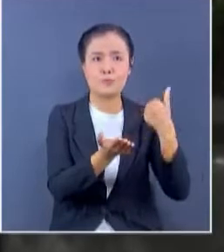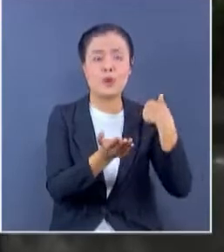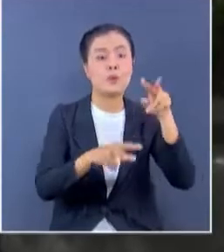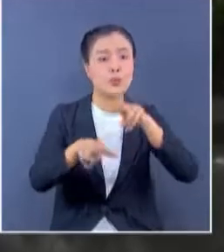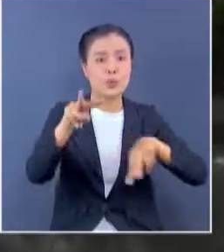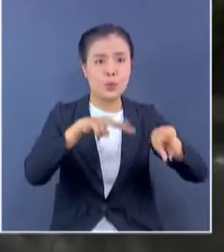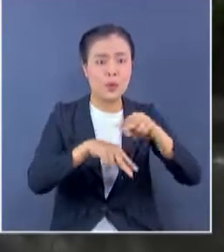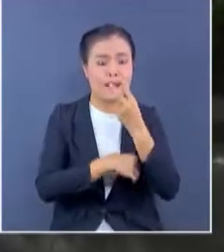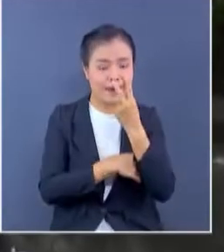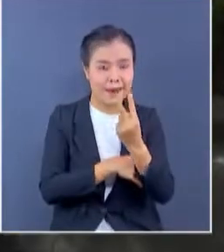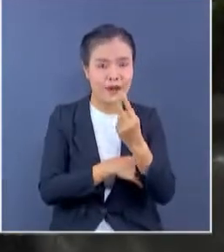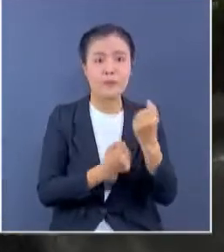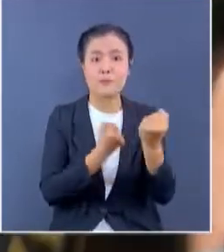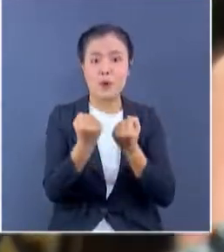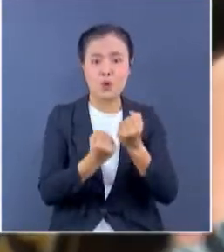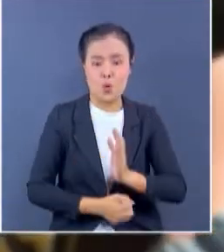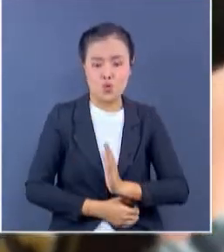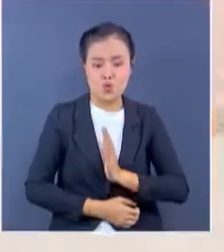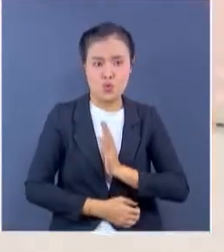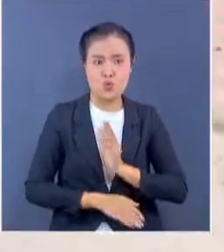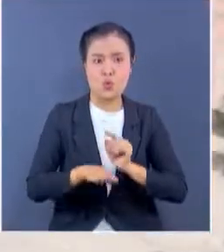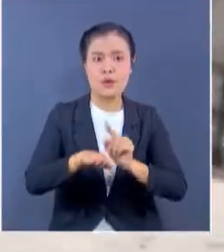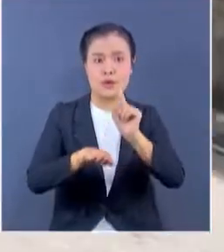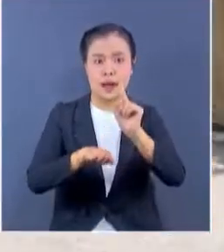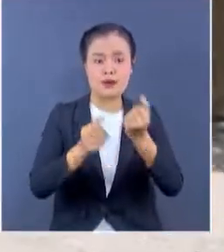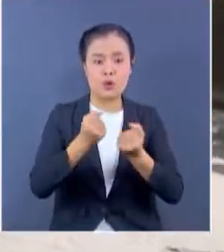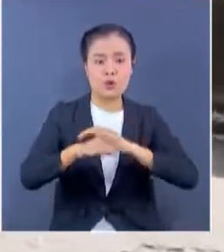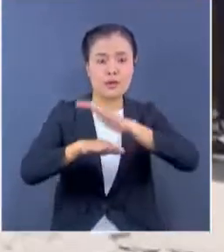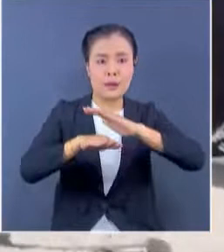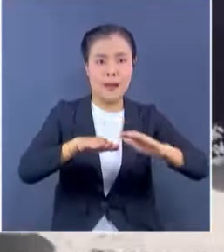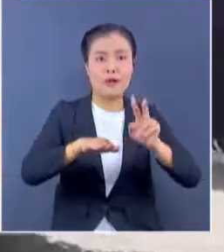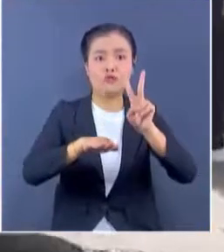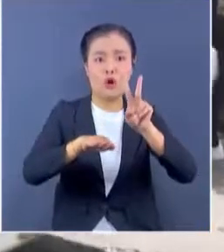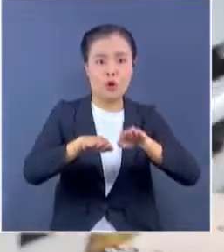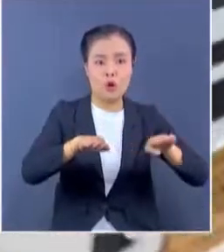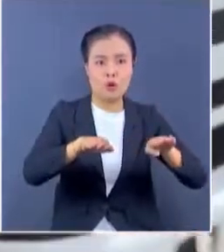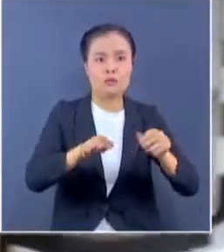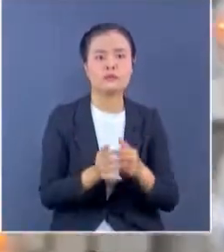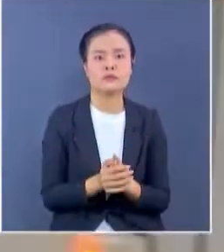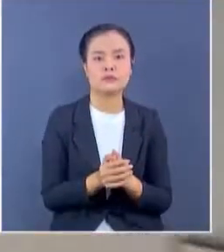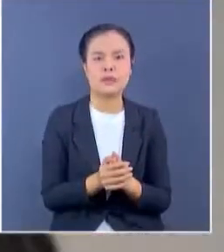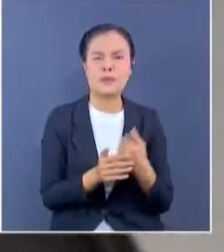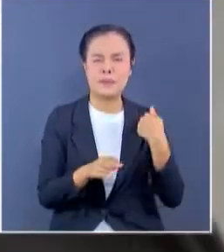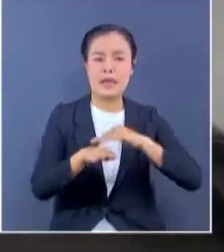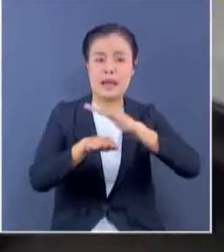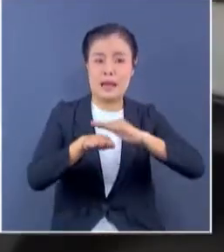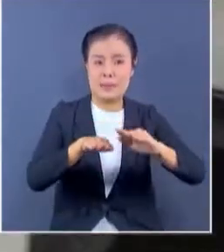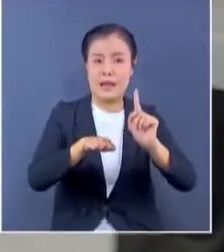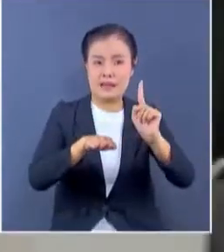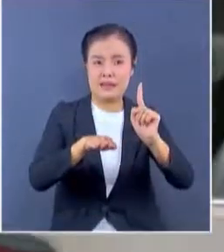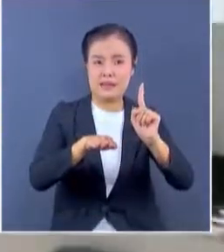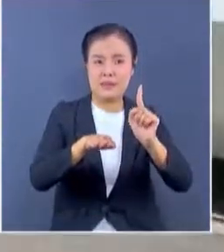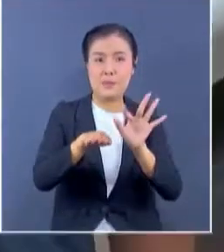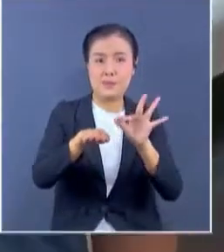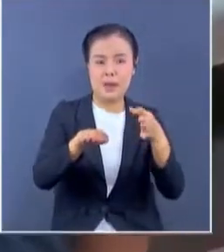จค้นก็ไปพบมีรถยนต์หรู1คัน มีรถกระบะอีก2คัน ครับ แล้วก็ยังไปพบว่า1ในกระบะนั้นมีสติ๊กเ